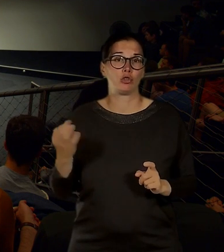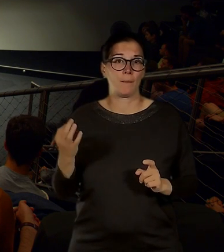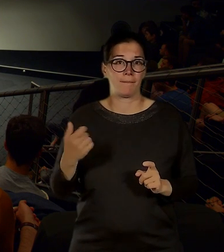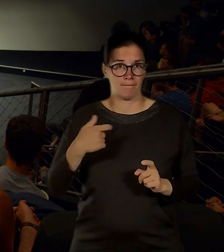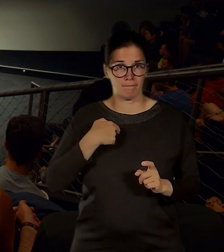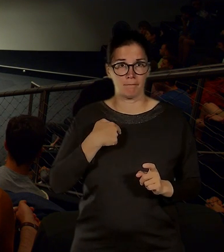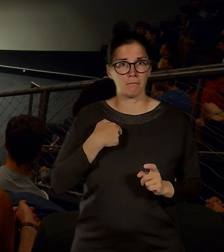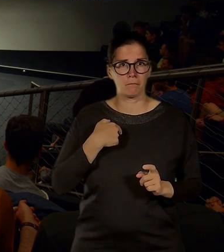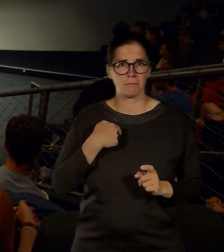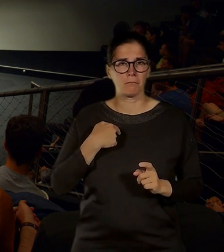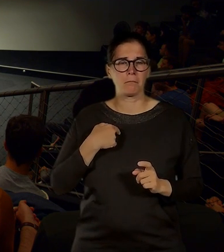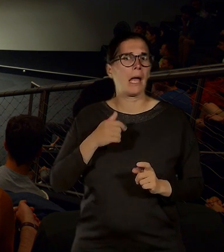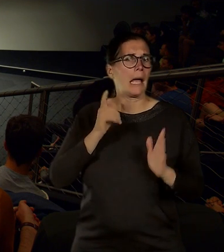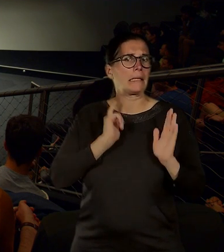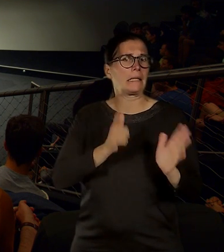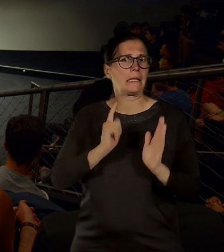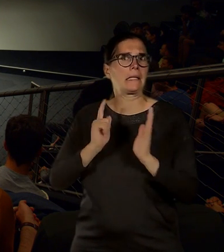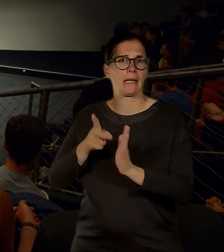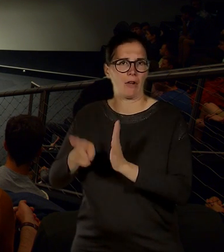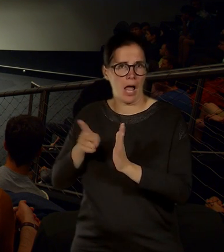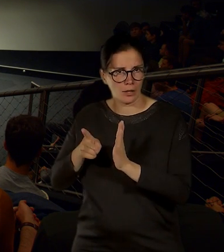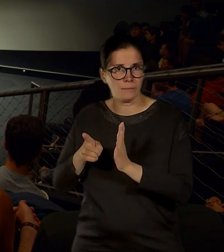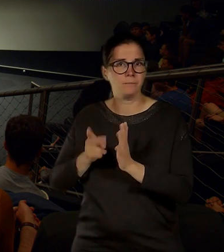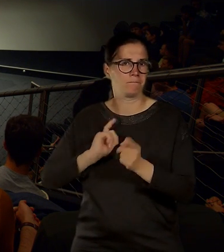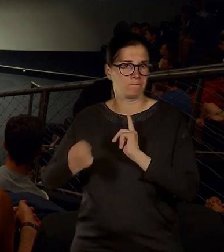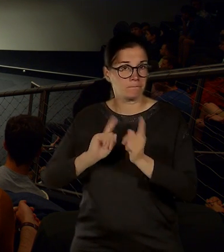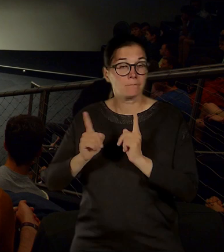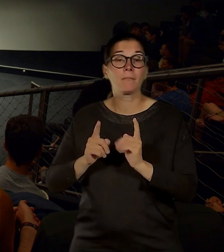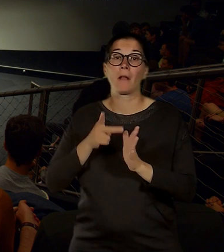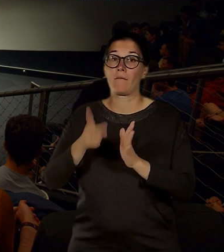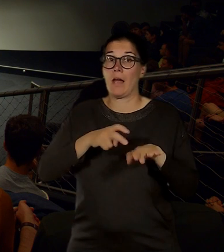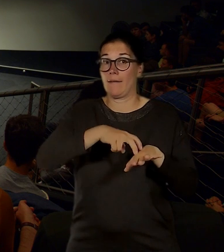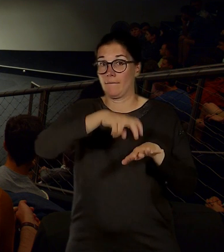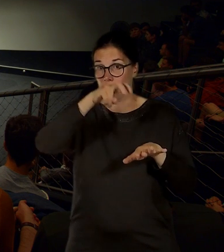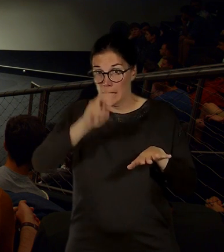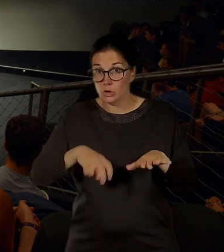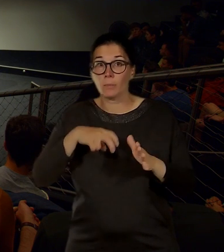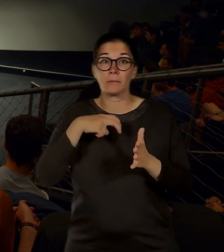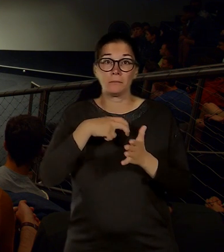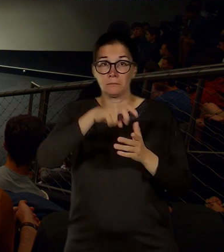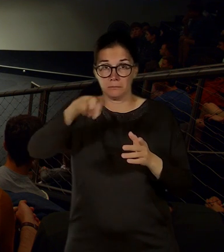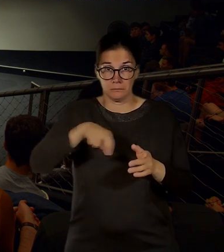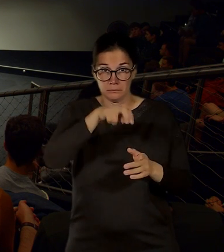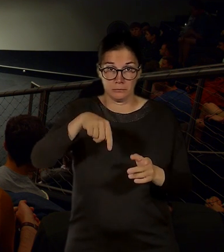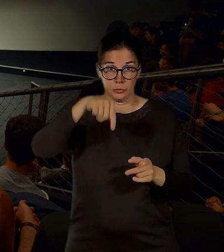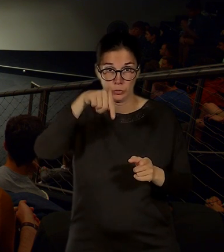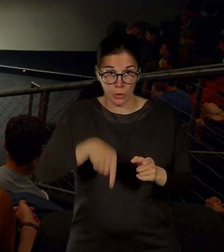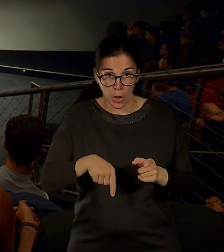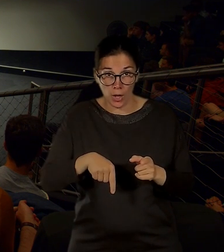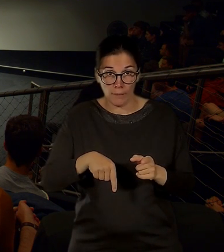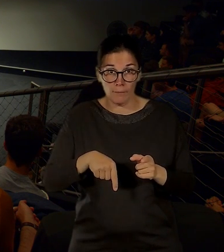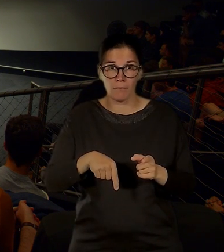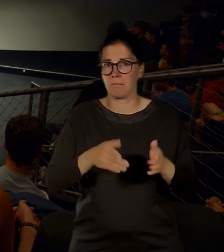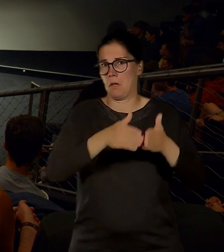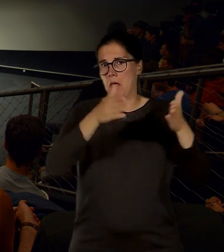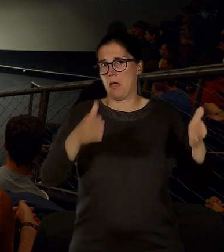jezdím vlakem každý týden. Vystoupím z vlaku, jdu do patro níž a nastupuji do haly. Hala